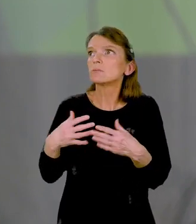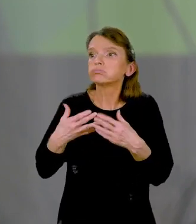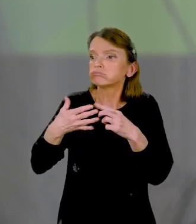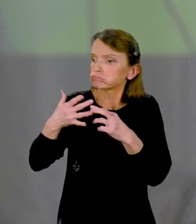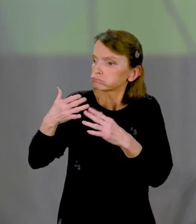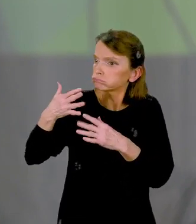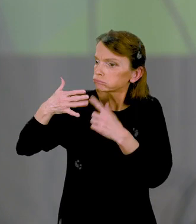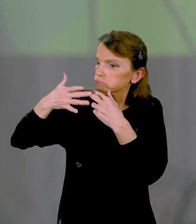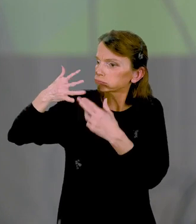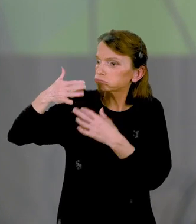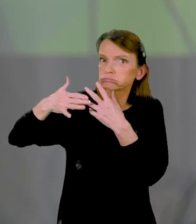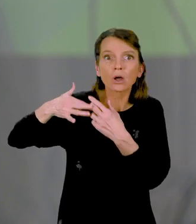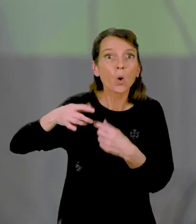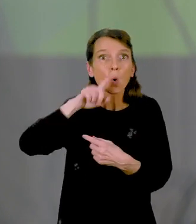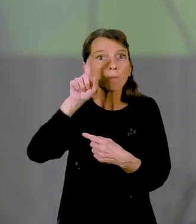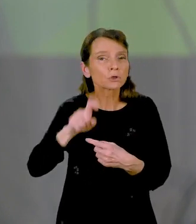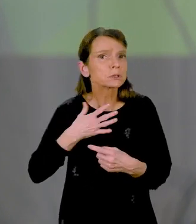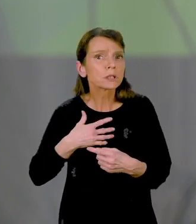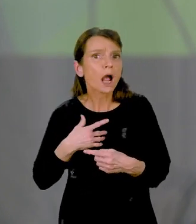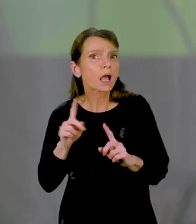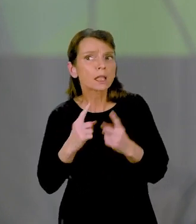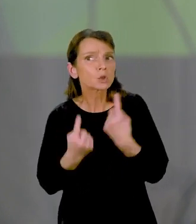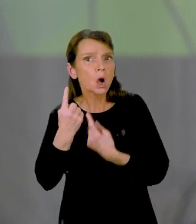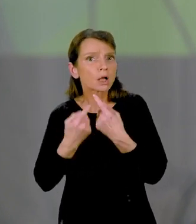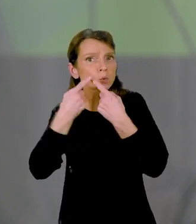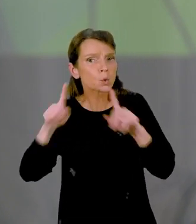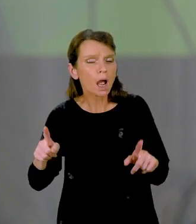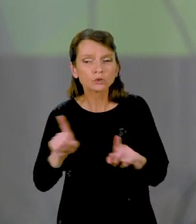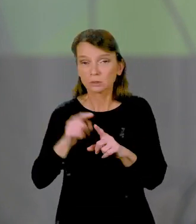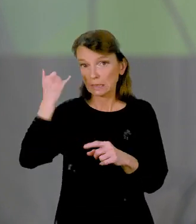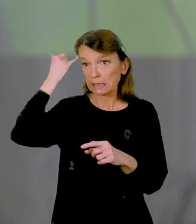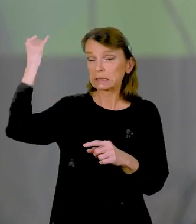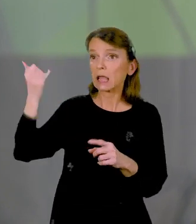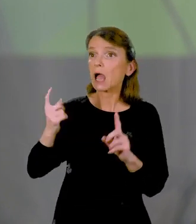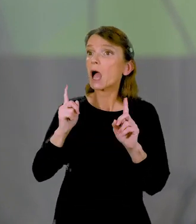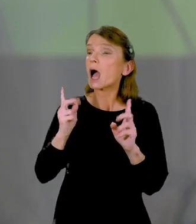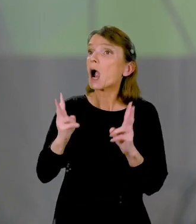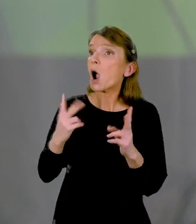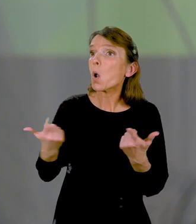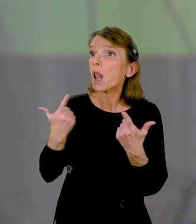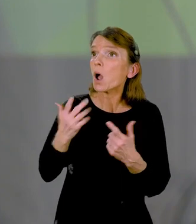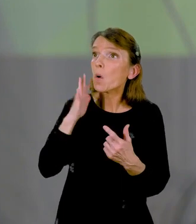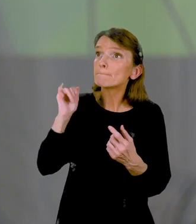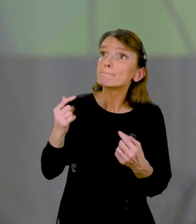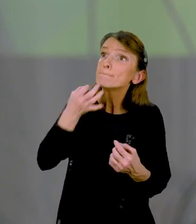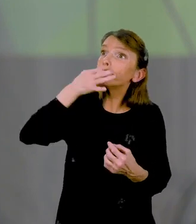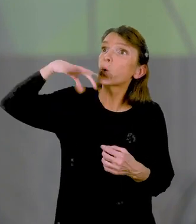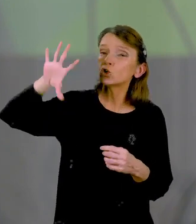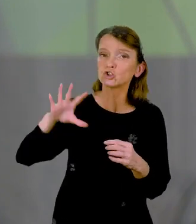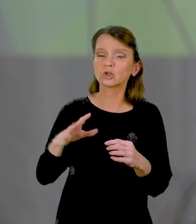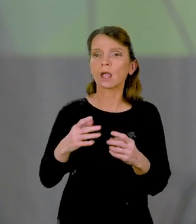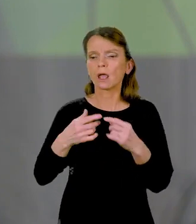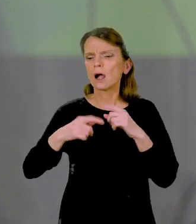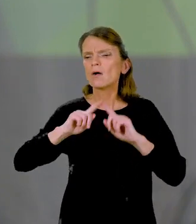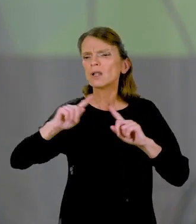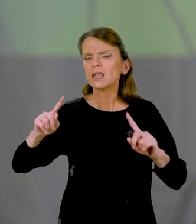vrstila vprašanja, zakaj ni drugače, pa ideje, kako bi lahko bilo boljše in razplatene so